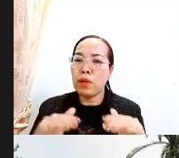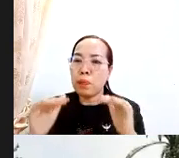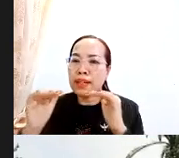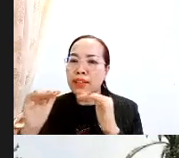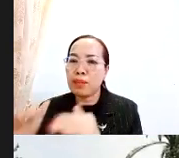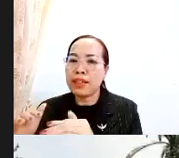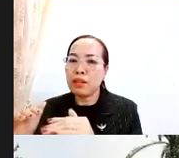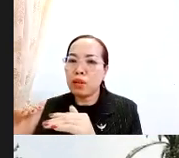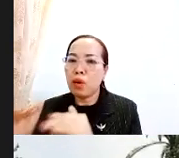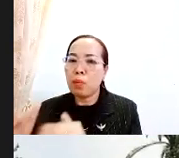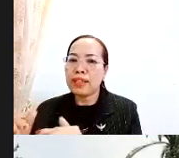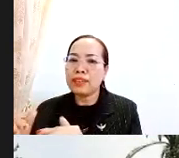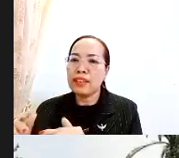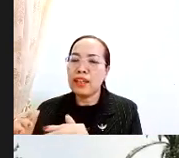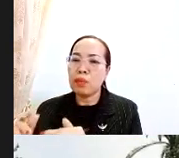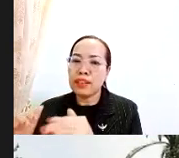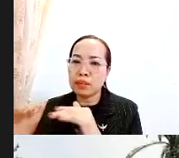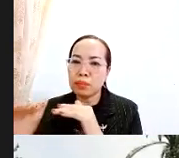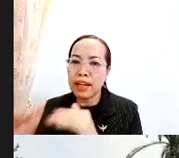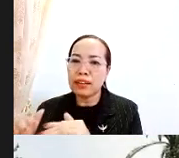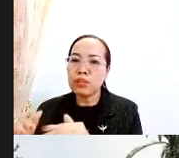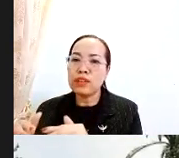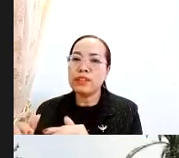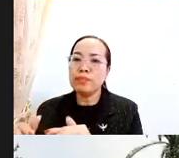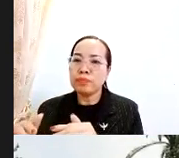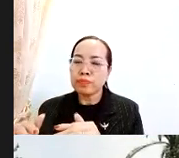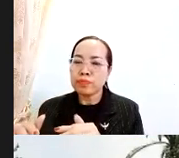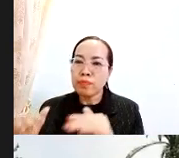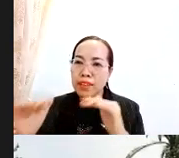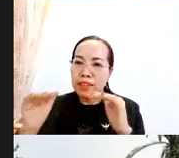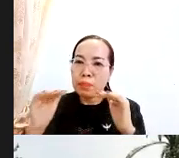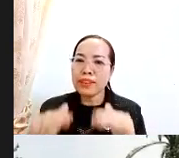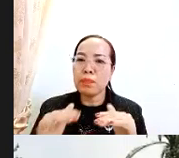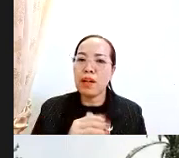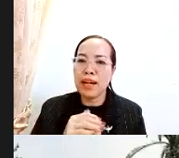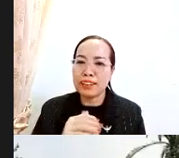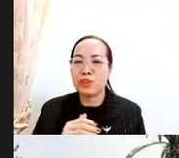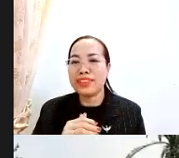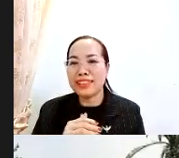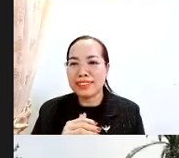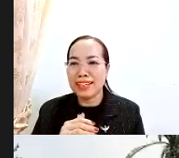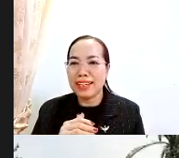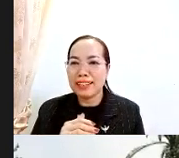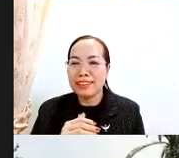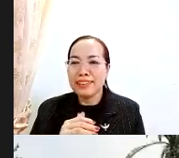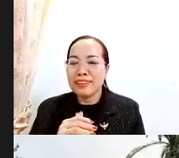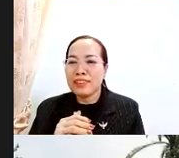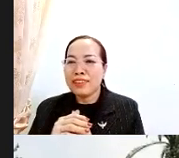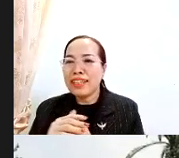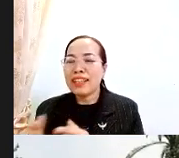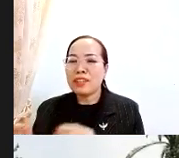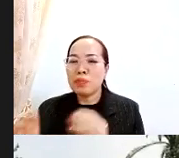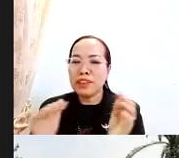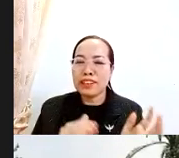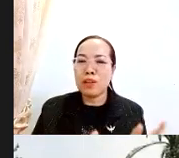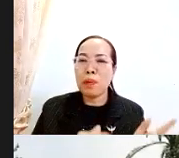គុណ ភាព ល្អ ផ្ដាច់ តម្លៃ ល្អ ផ្ដាច់ ហើយ អ្វី ដែល សំខាន់ នោះ គឺ ផលិតផល មហា ជន ទៀត ចា